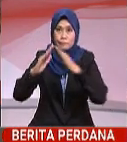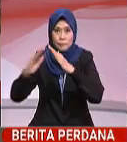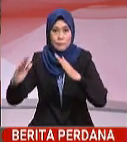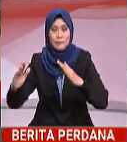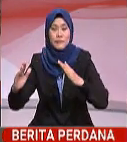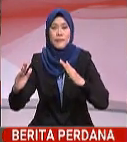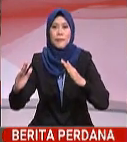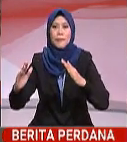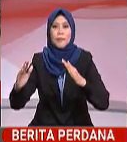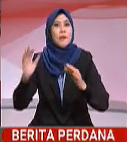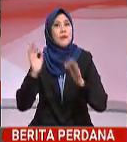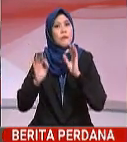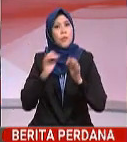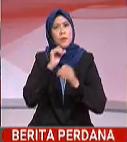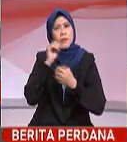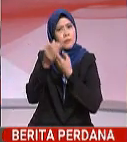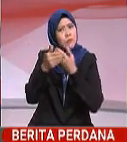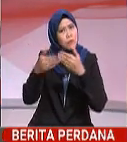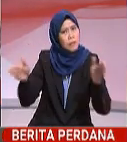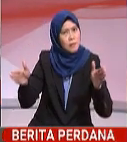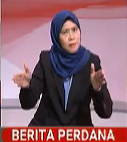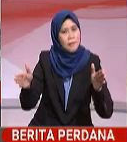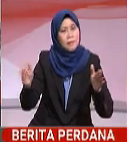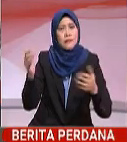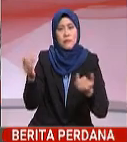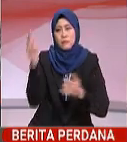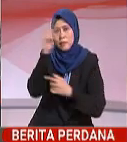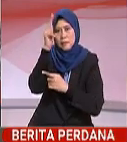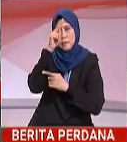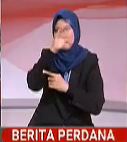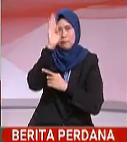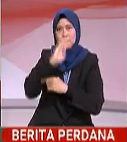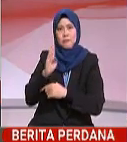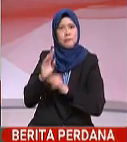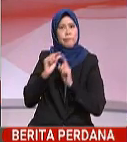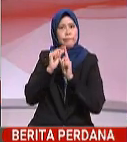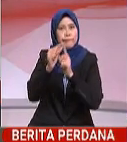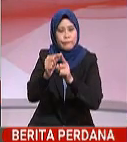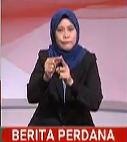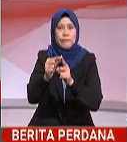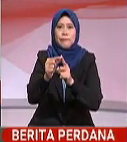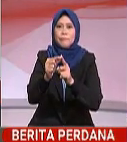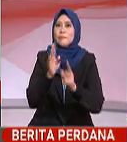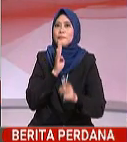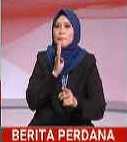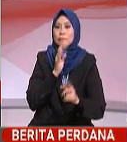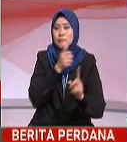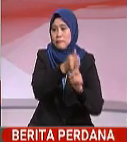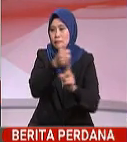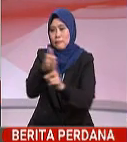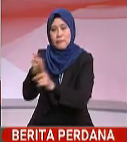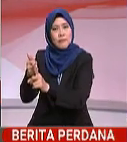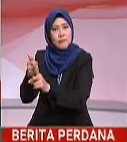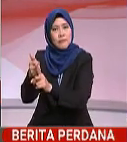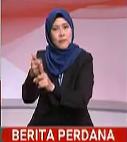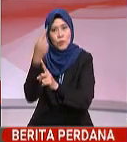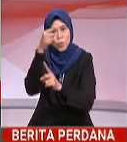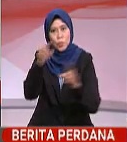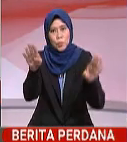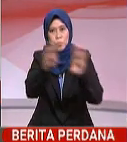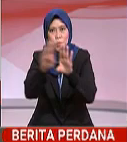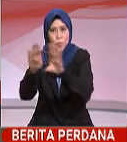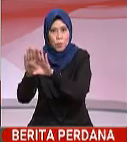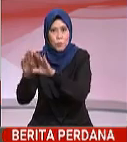jika tidak membukanya, saya nak maklumkan bahawa pihak kerajaan tidak pernah mengeluarkan arahan untuk